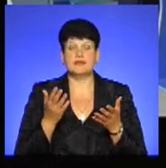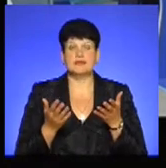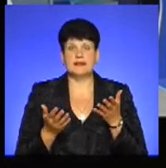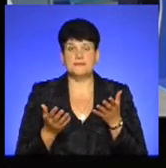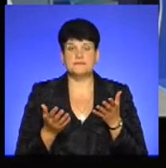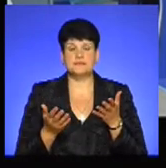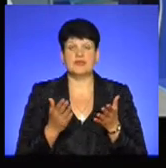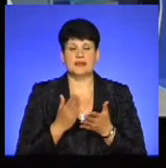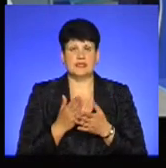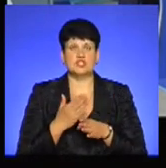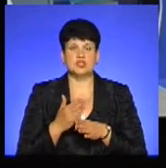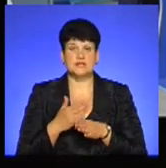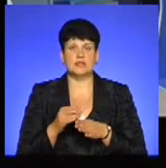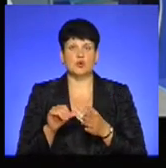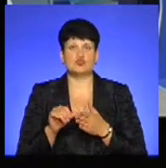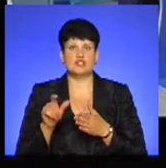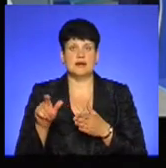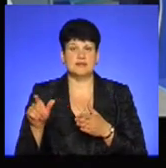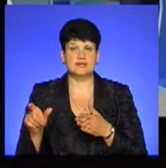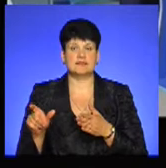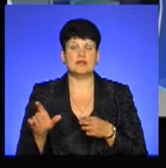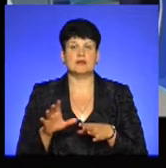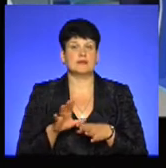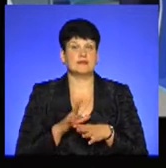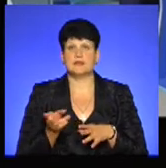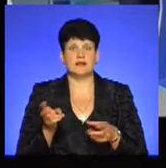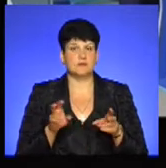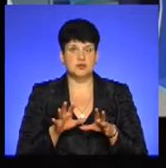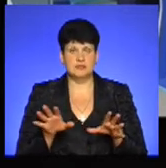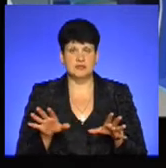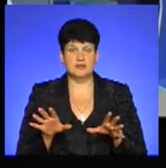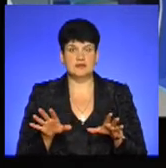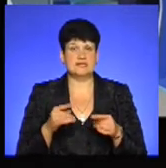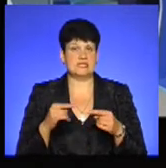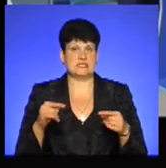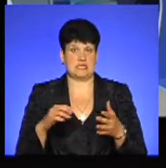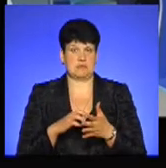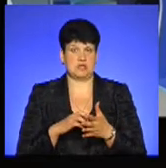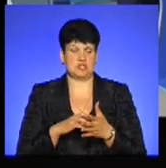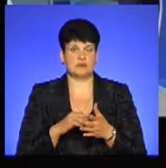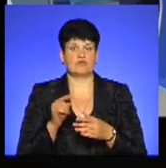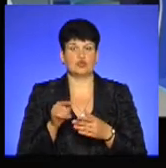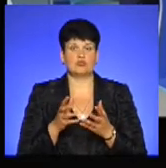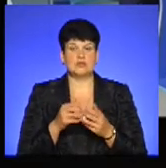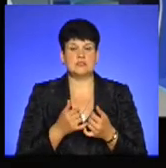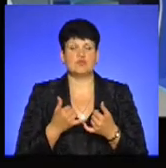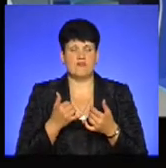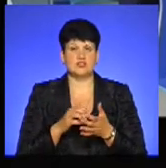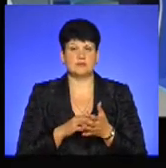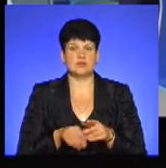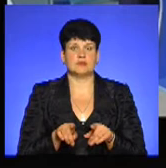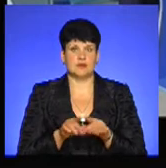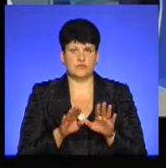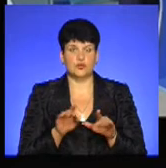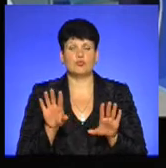все-таки є частина учасників тестування, які відсутні були. І відсутні вони з різних причин, в тому числі з поважних причин. В такому